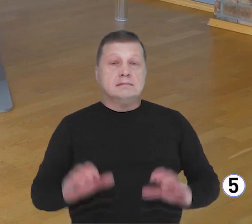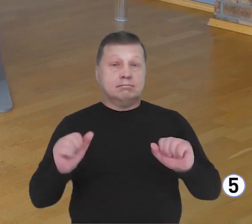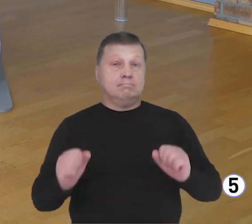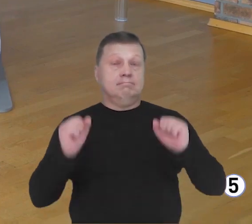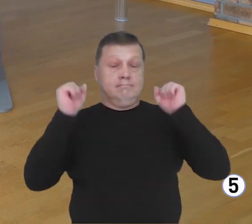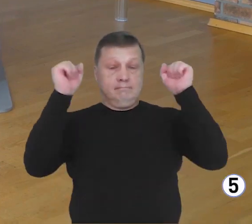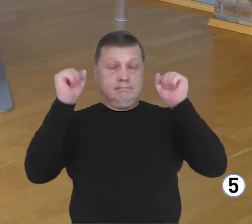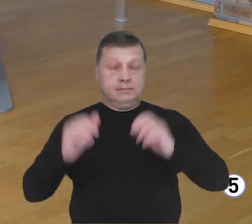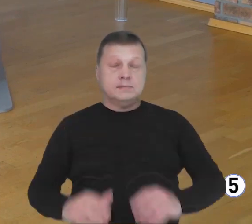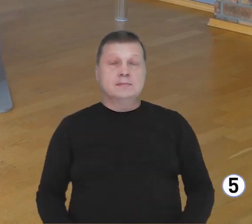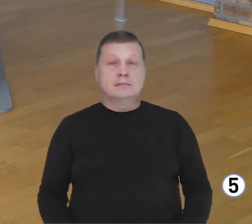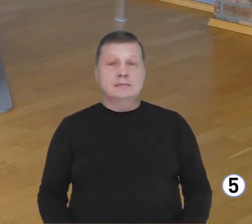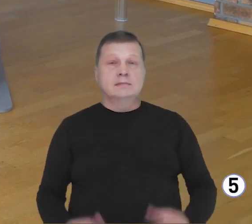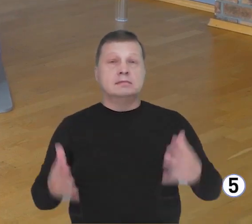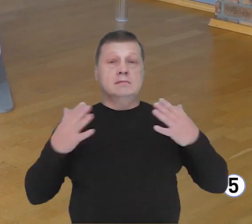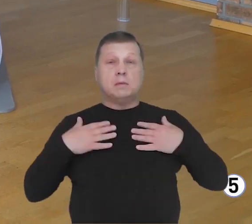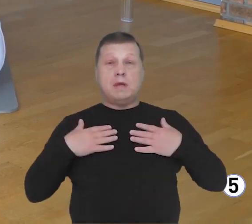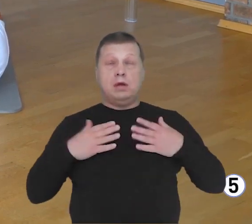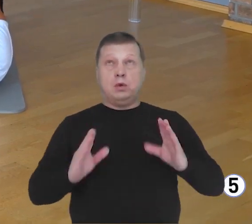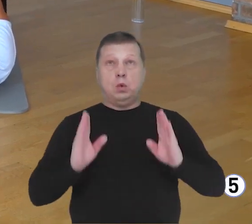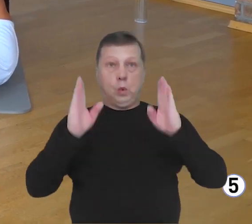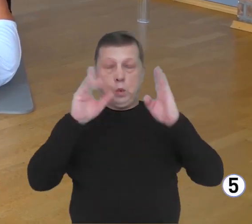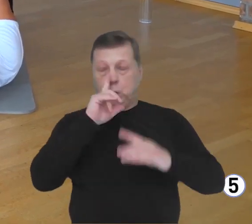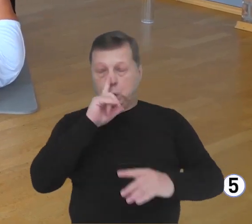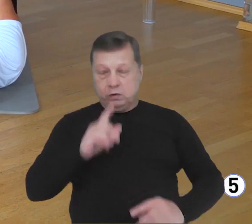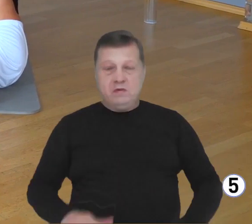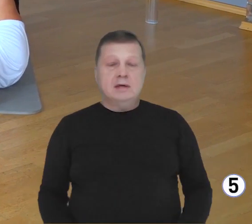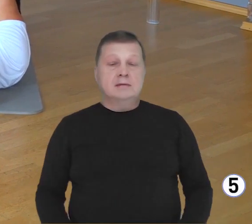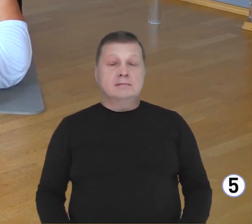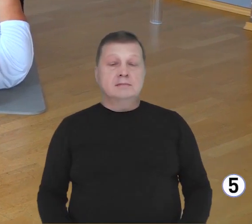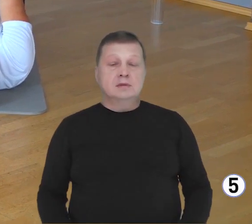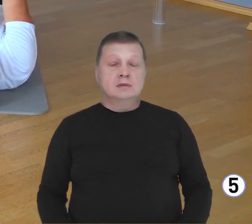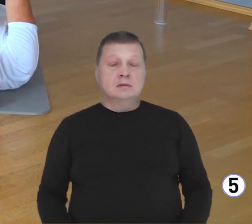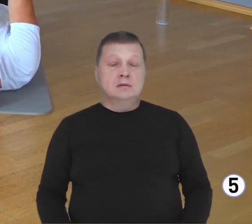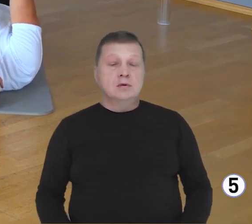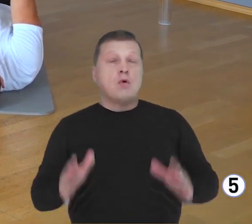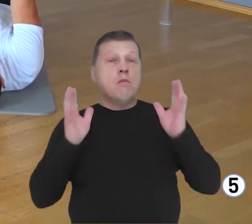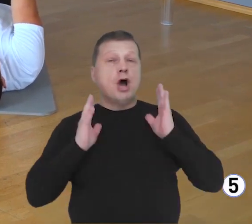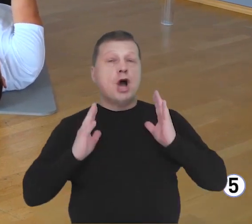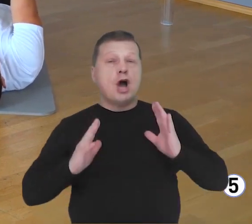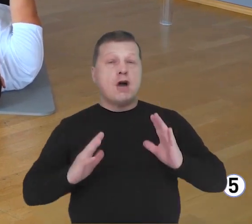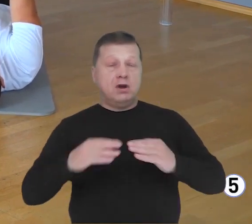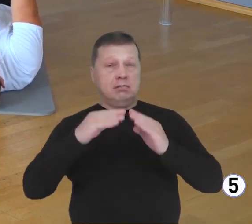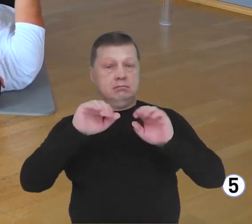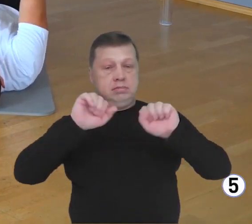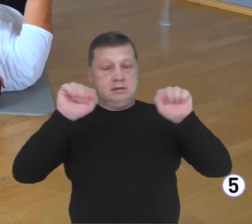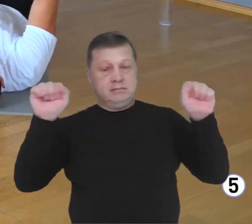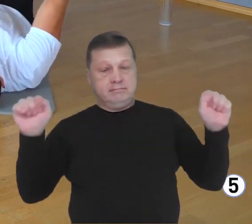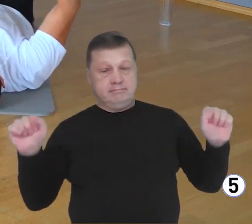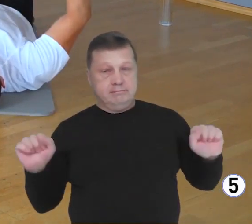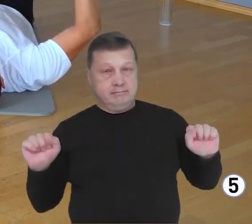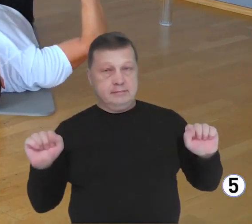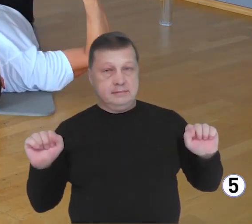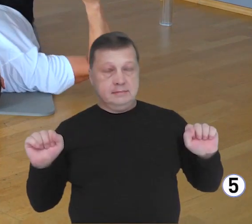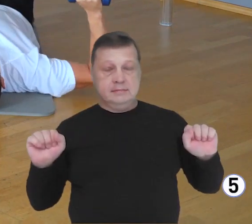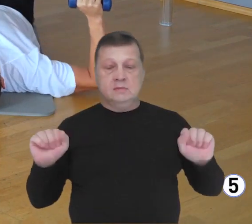Nosimy hantle na wysokość klatki piersiowej. Wykonujemy powolny ruch.